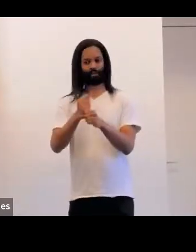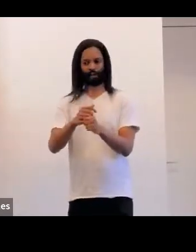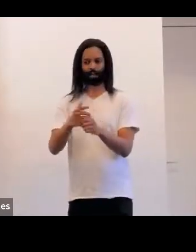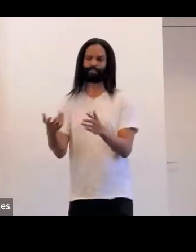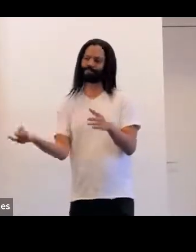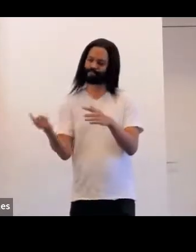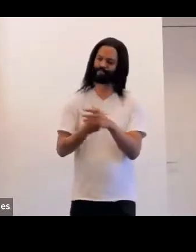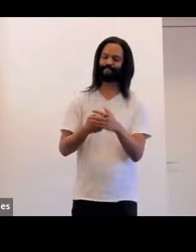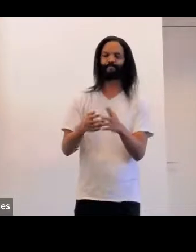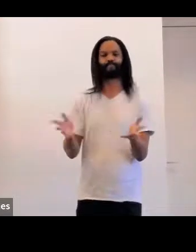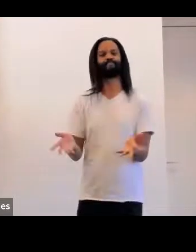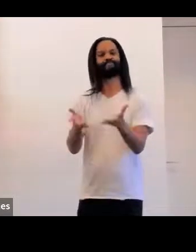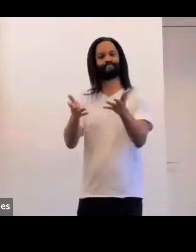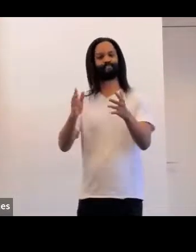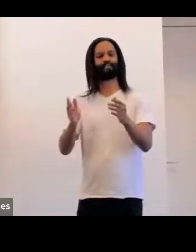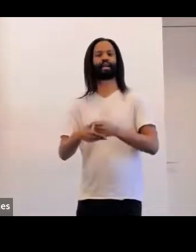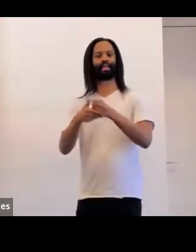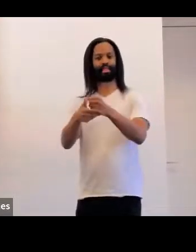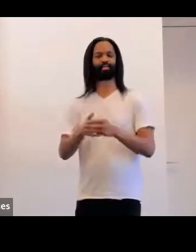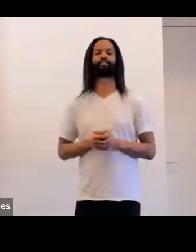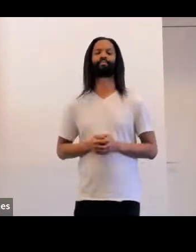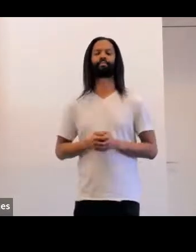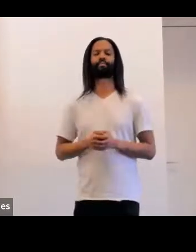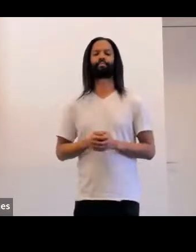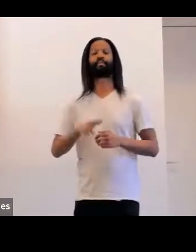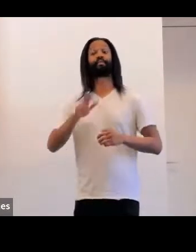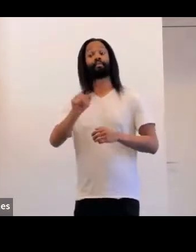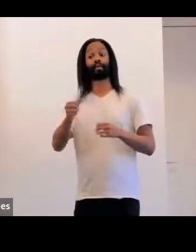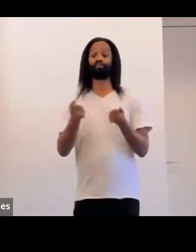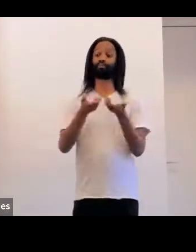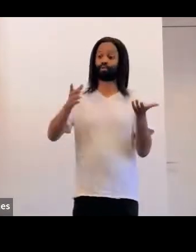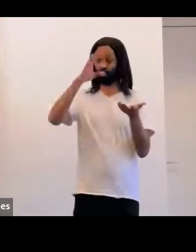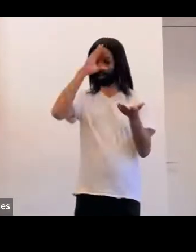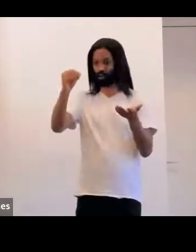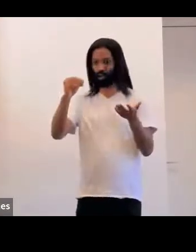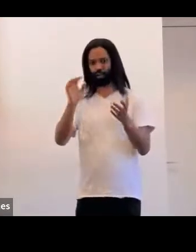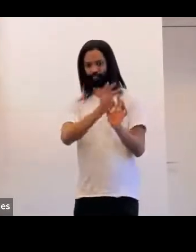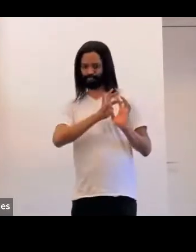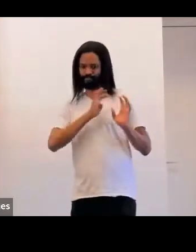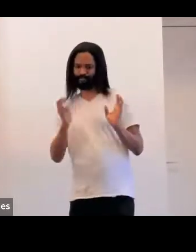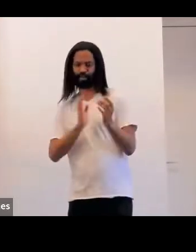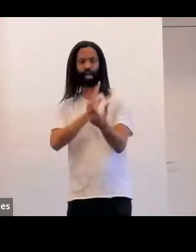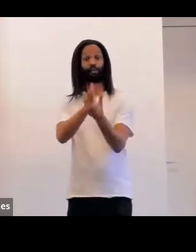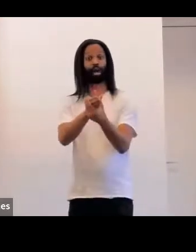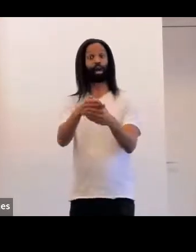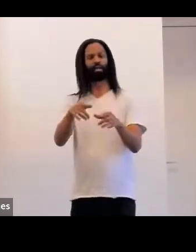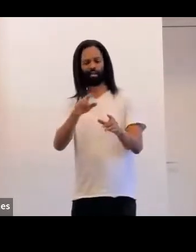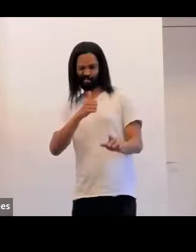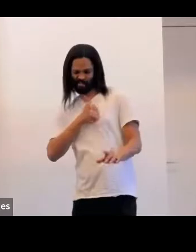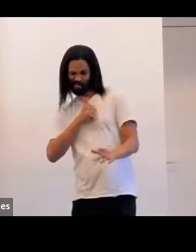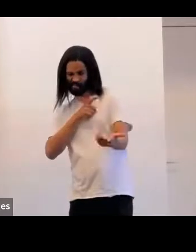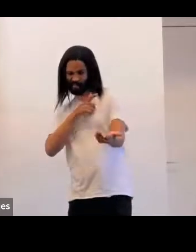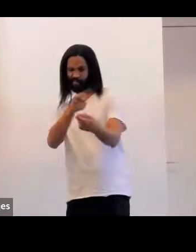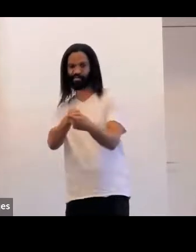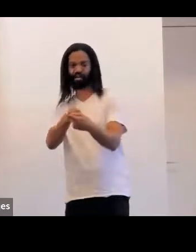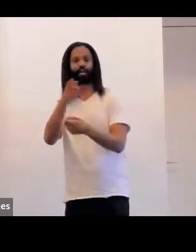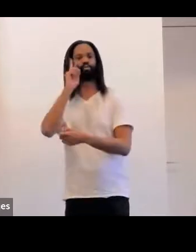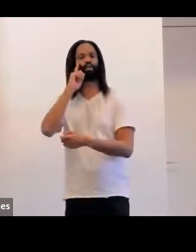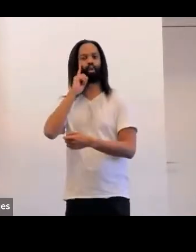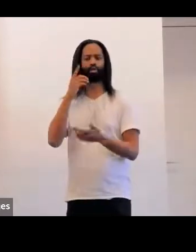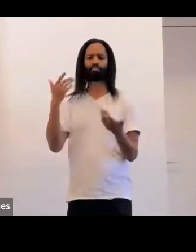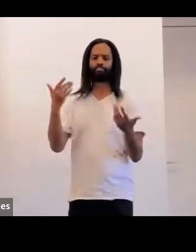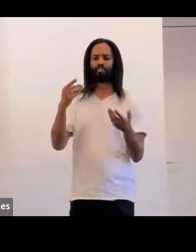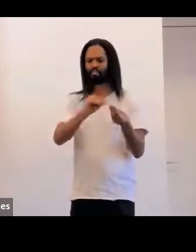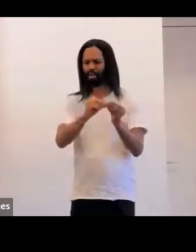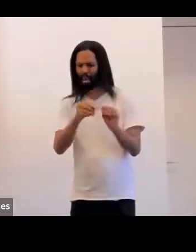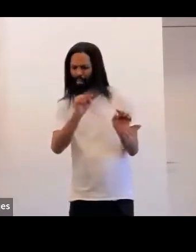une intervention pluridisciplinaire et personnalisée afin de leur proposer des réponses à des problématiques multiples et repose